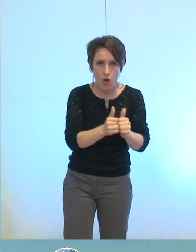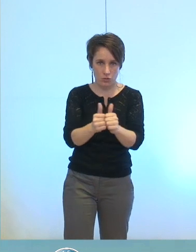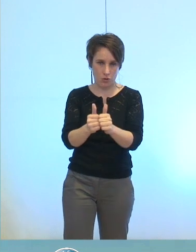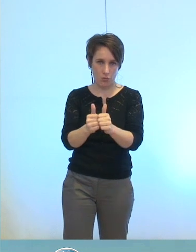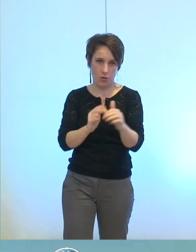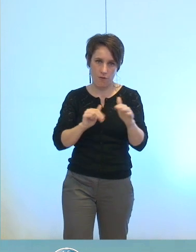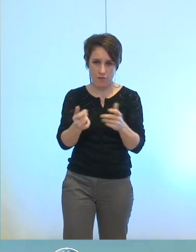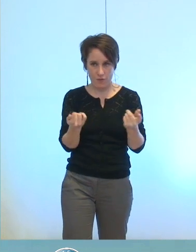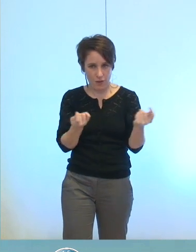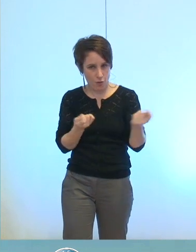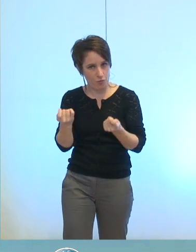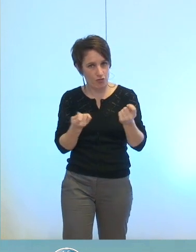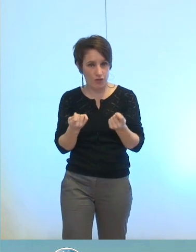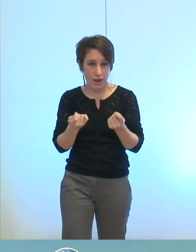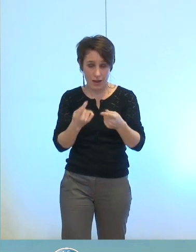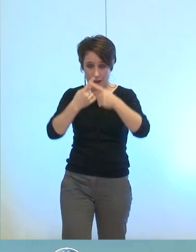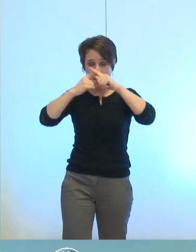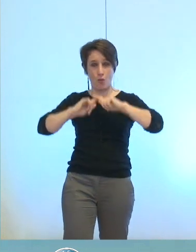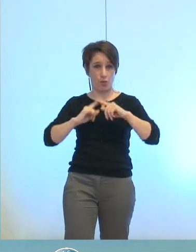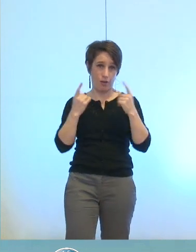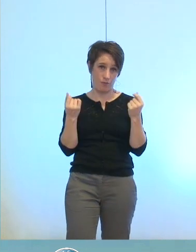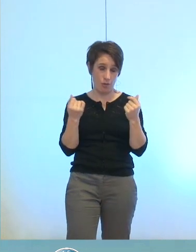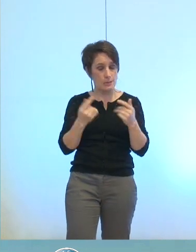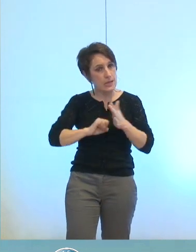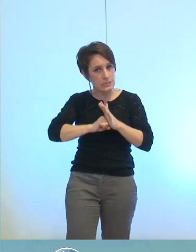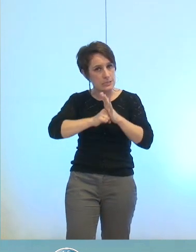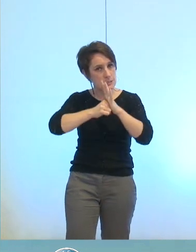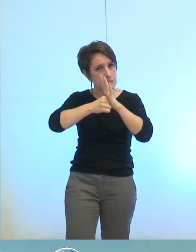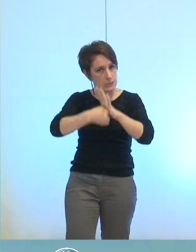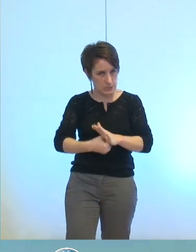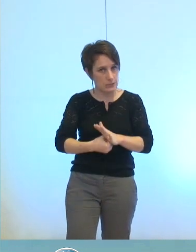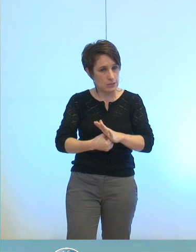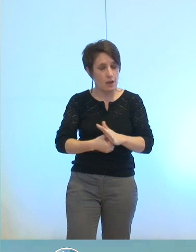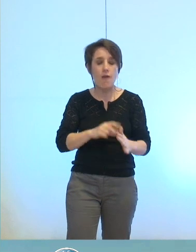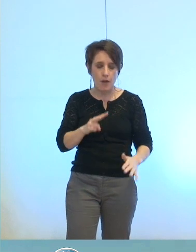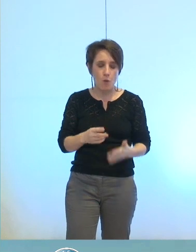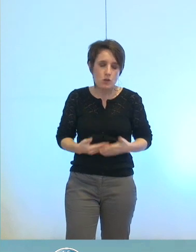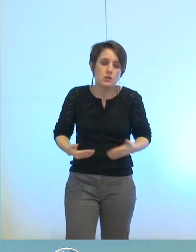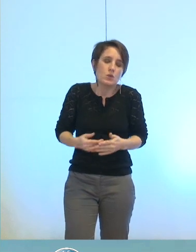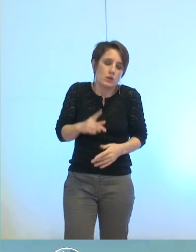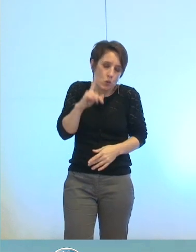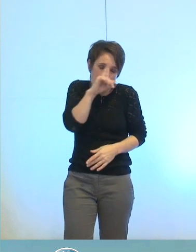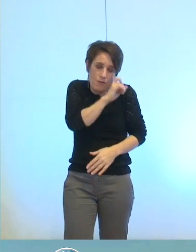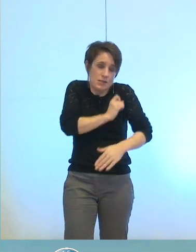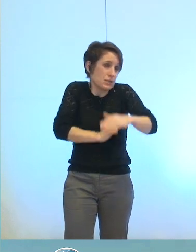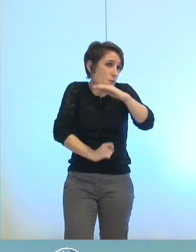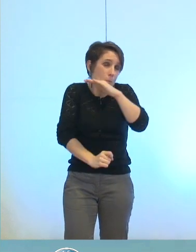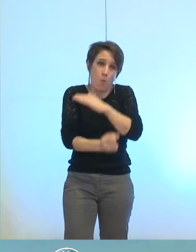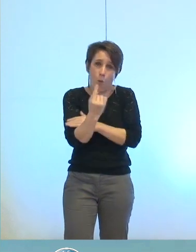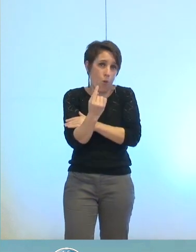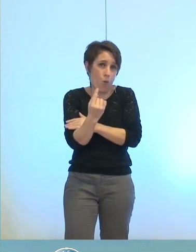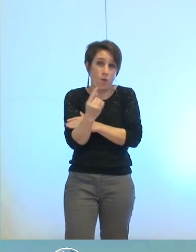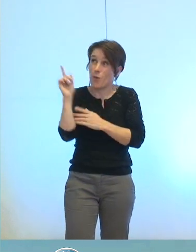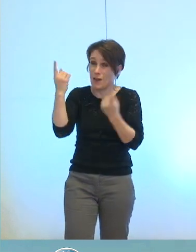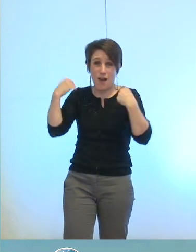gérer les contraintes financières particulièrement historiquement difficiles que le gouvernement est